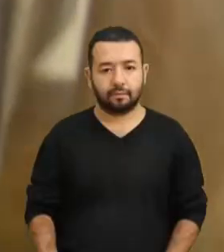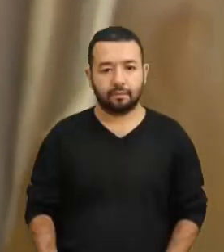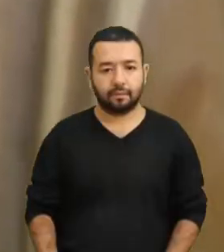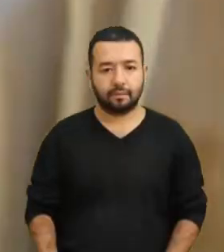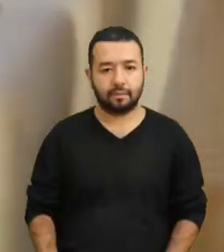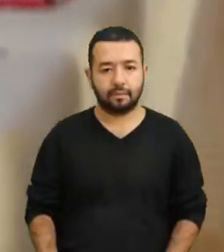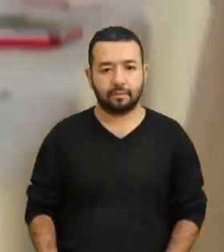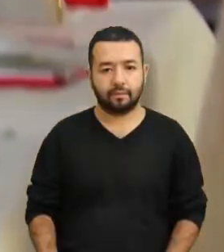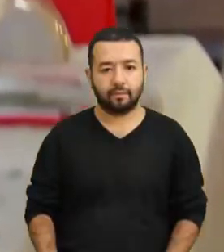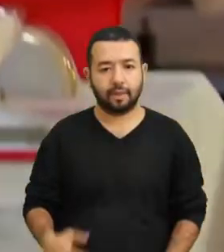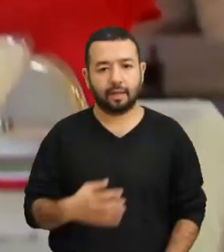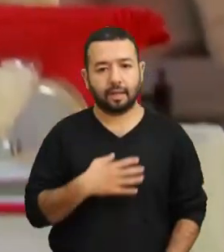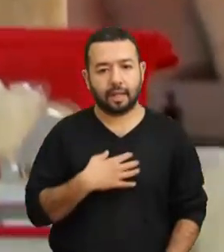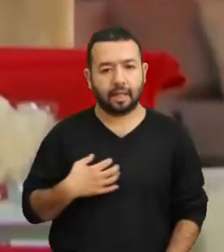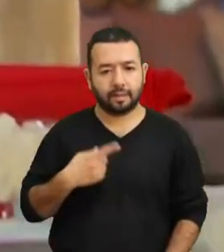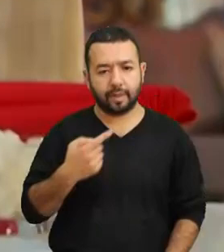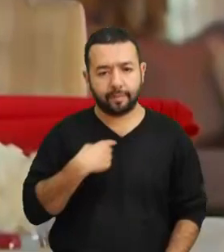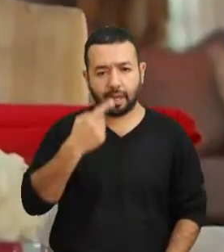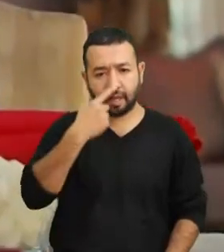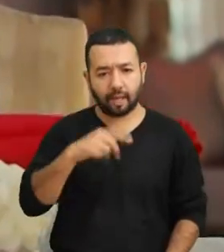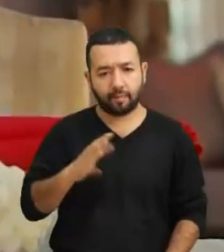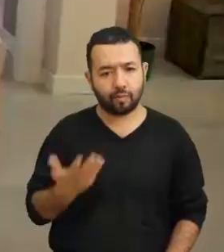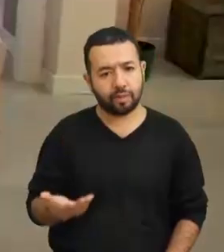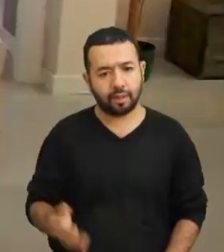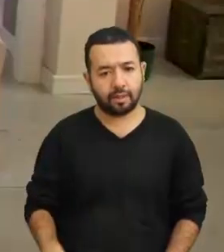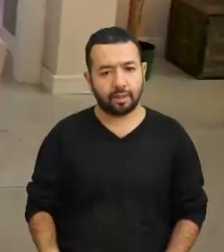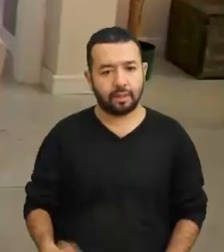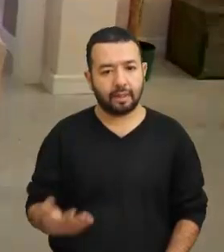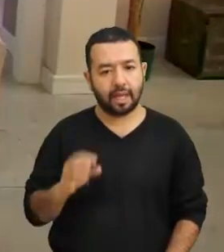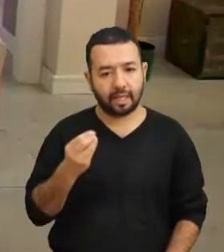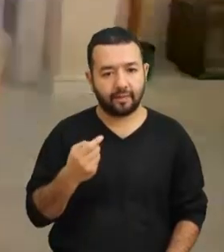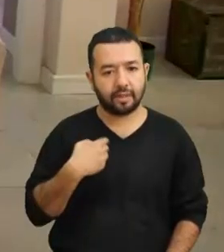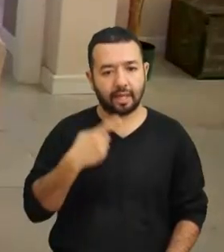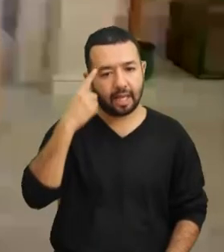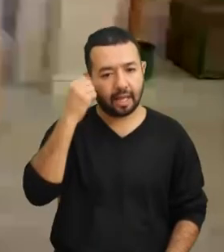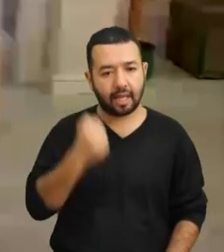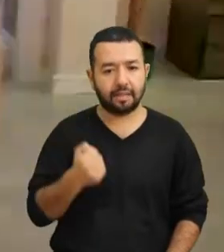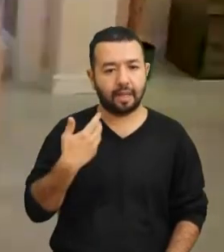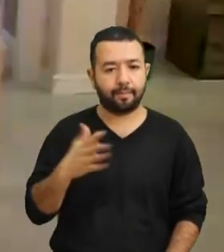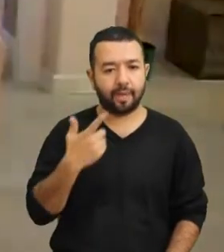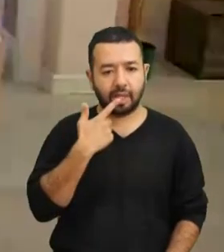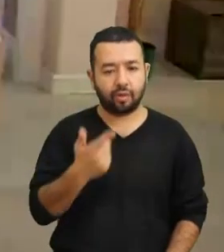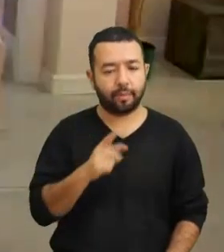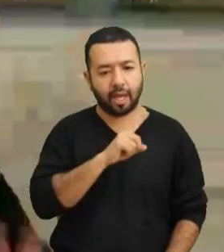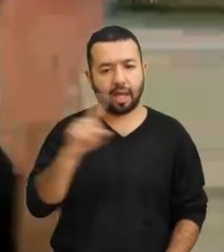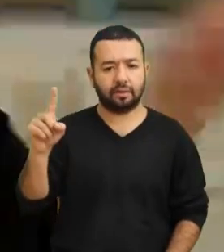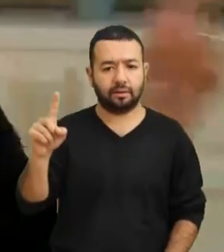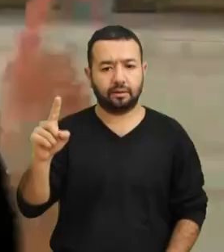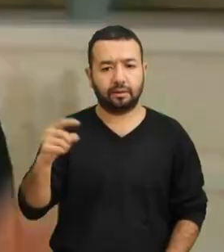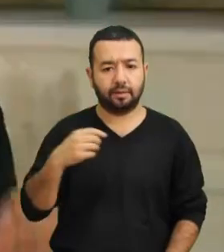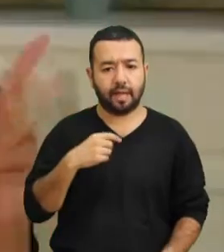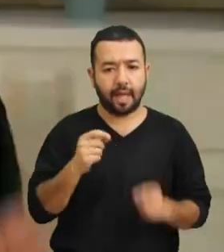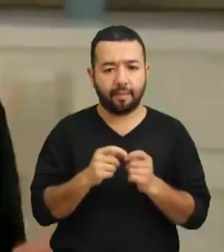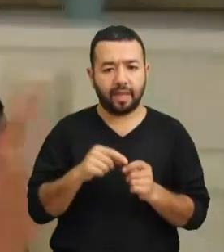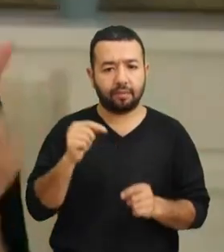Masadalar. Ay Mişkocuğum siz bana inanmıyor musunuz ya? Yavrucuğum inat etme diyorum sana. Hayır efendim.